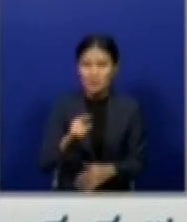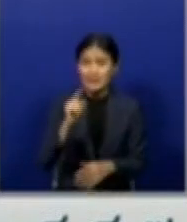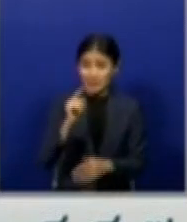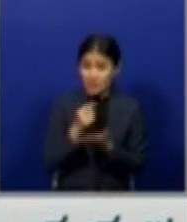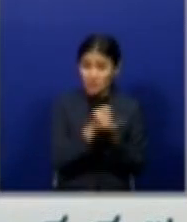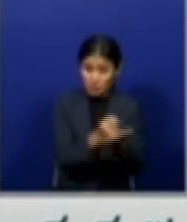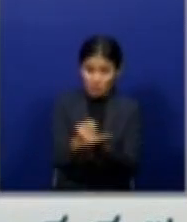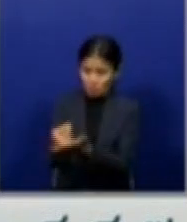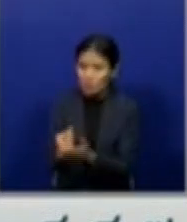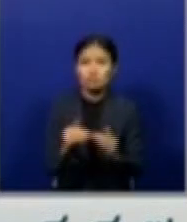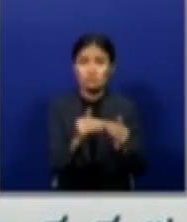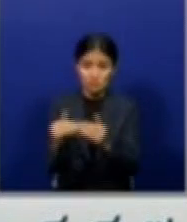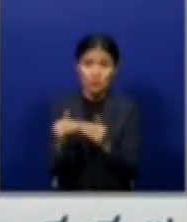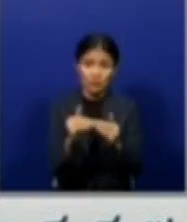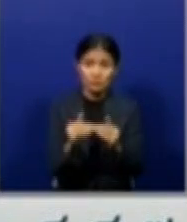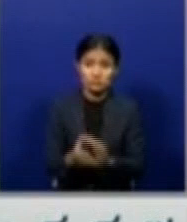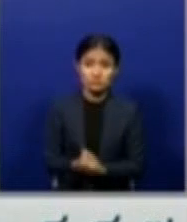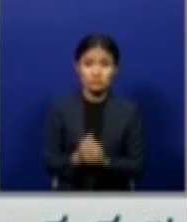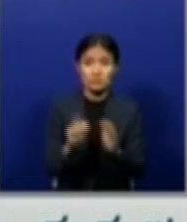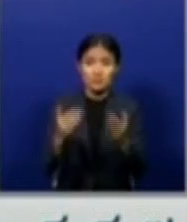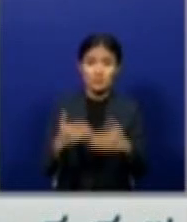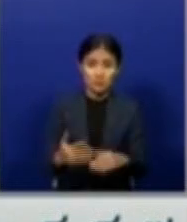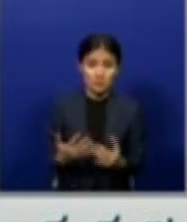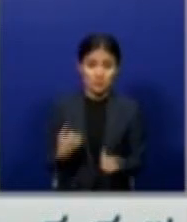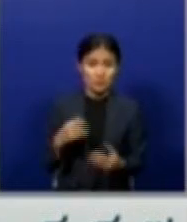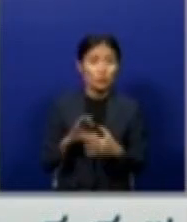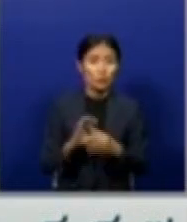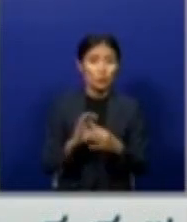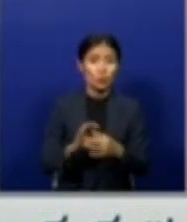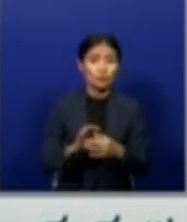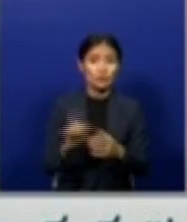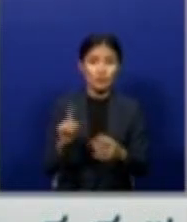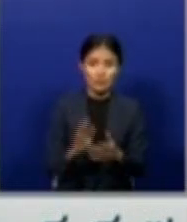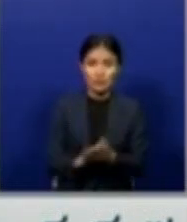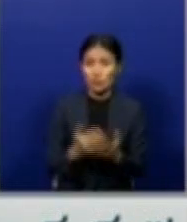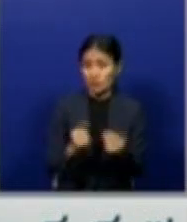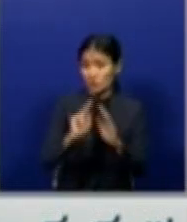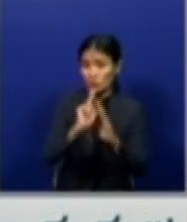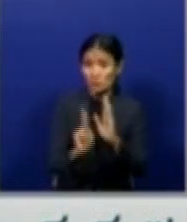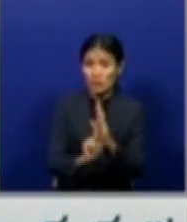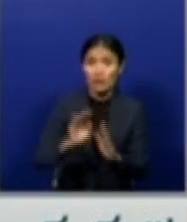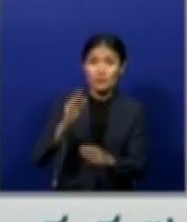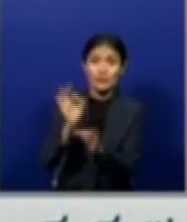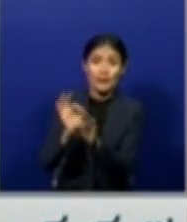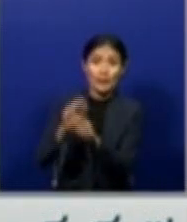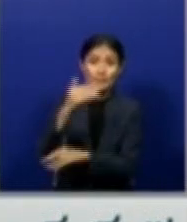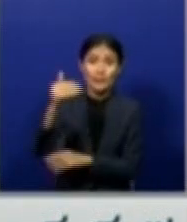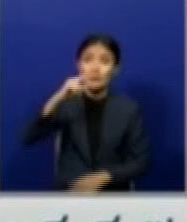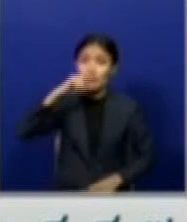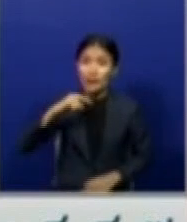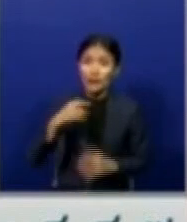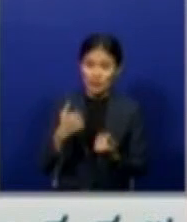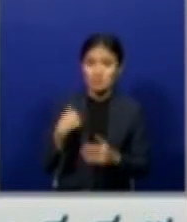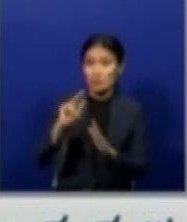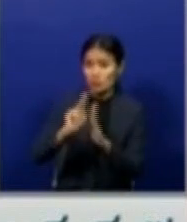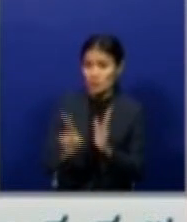รื่องนี้ผมก็เป็นห่วงอีกนะครับว่าในกฎหมาย2ฉบับของแบงก์ชาติเนี่ยนะครับมีเรื่องของการตั้งกรรม